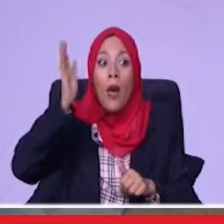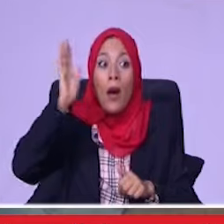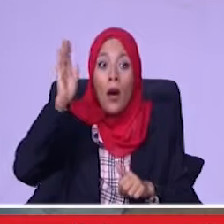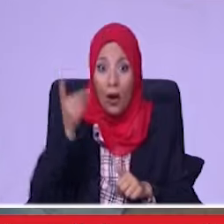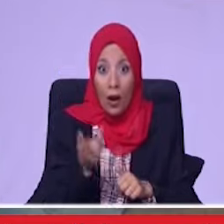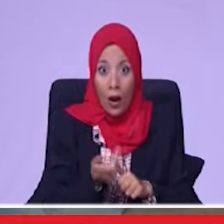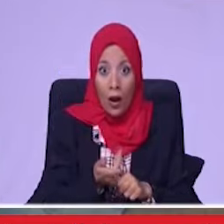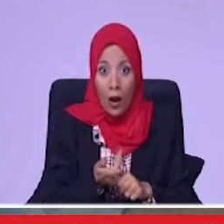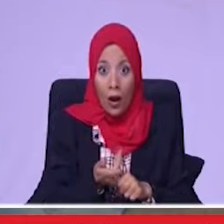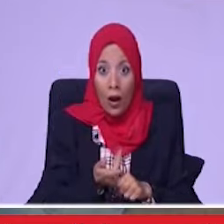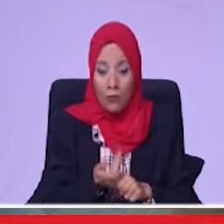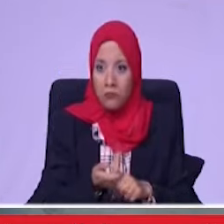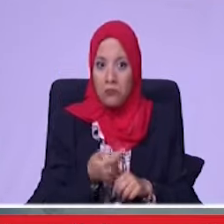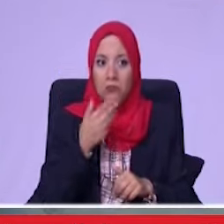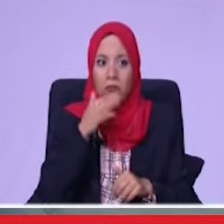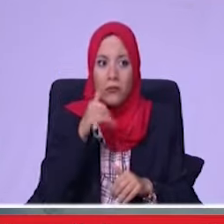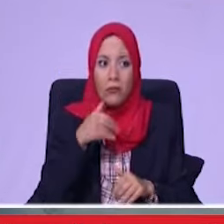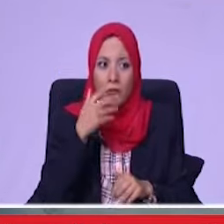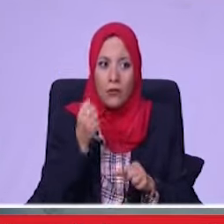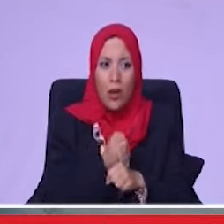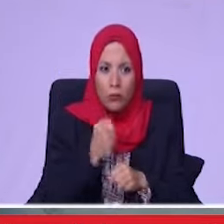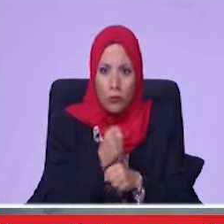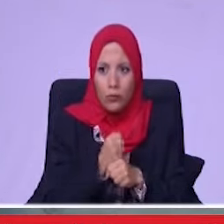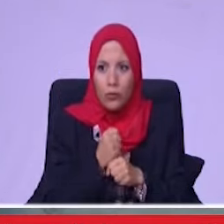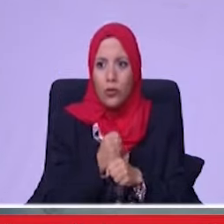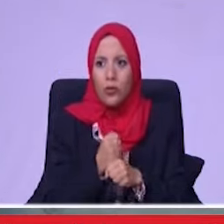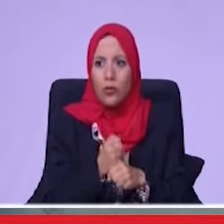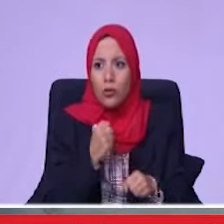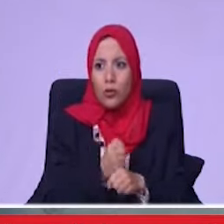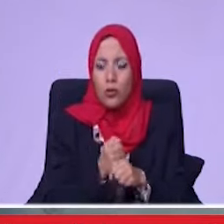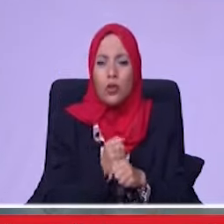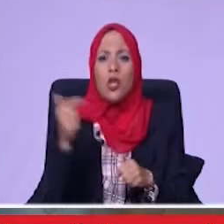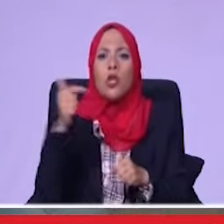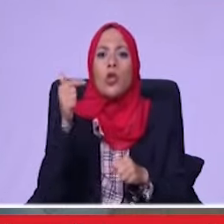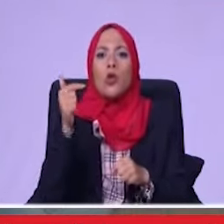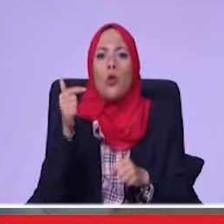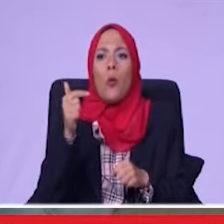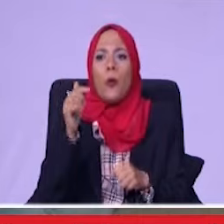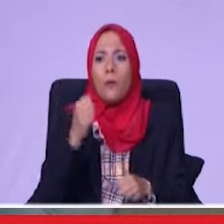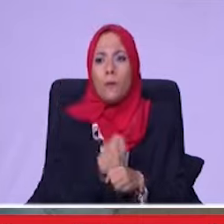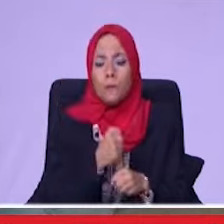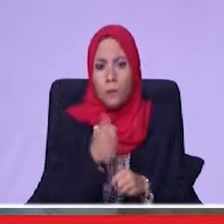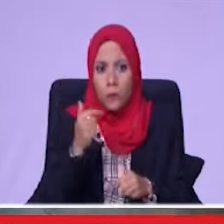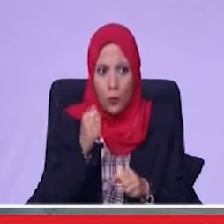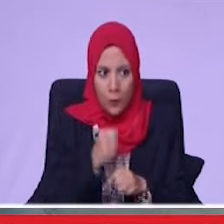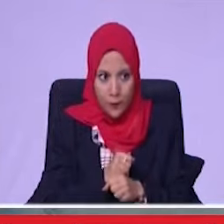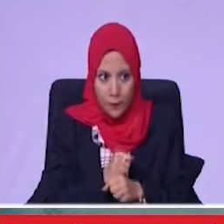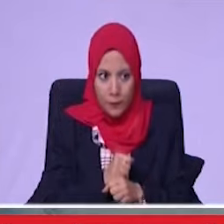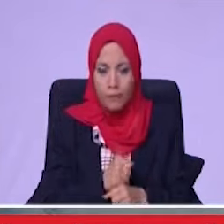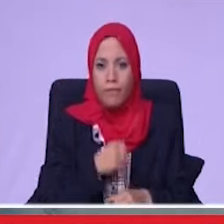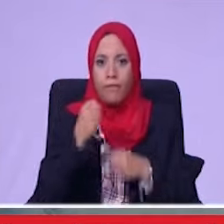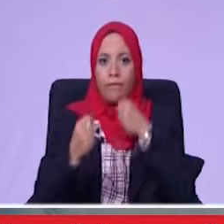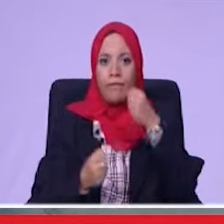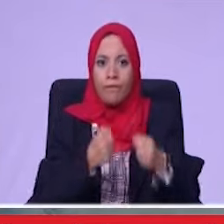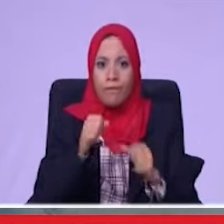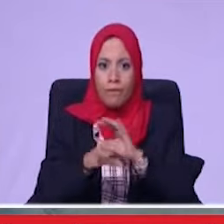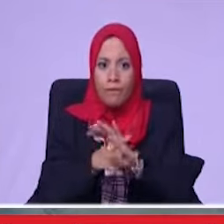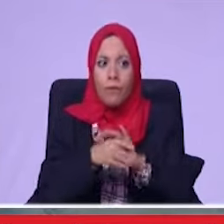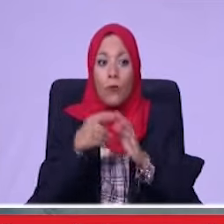طبعا بدا يشتغل في 6 اكتوبر هنا، جاء هنا في 6 اكتوبر اشتغل يعني. هو في مجال